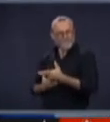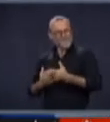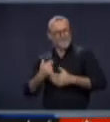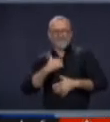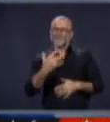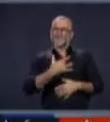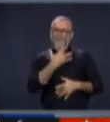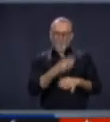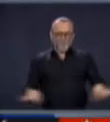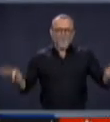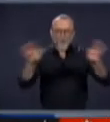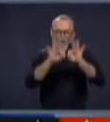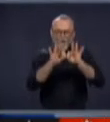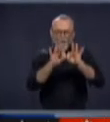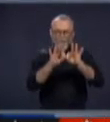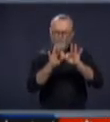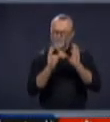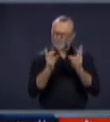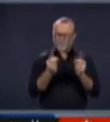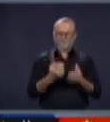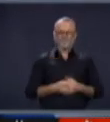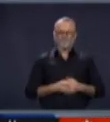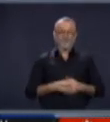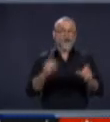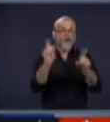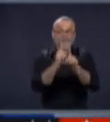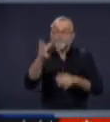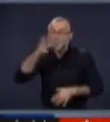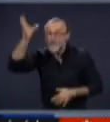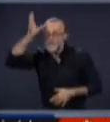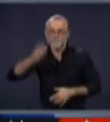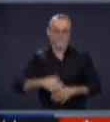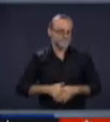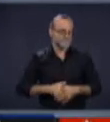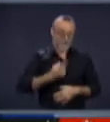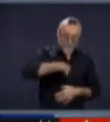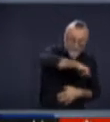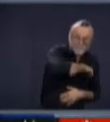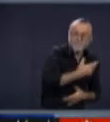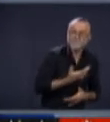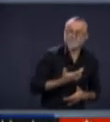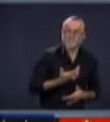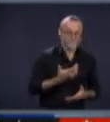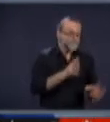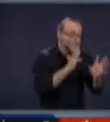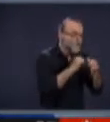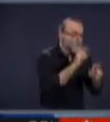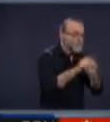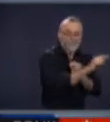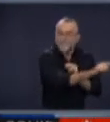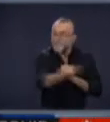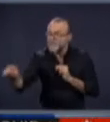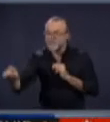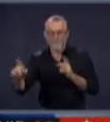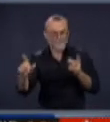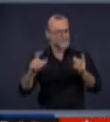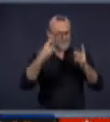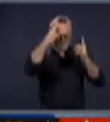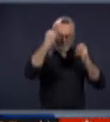de la santé. Et il sera important de le faire, même entre parents, avec les